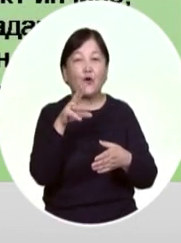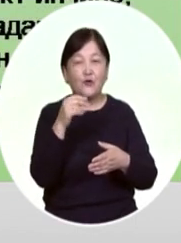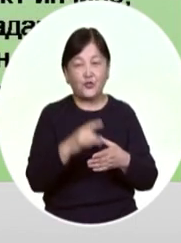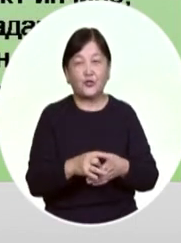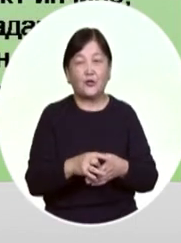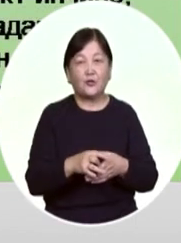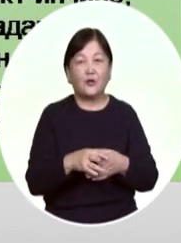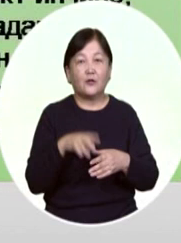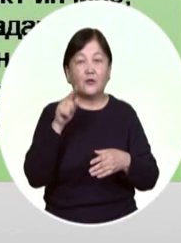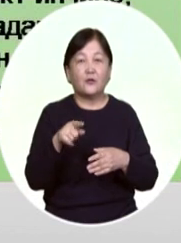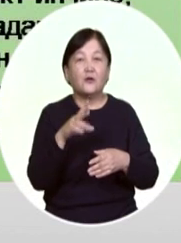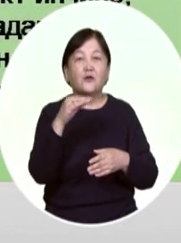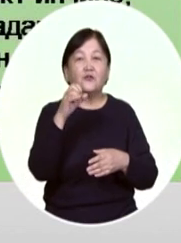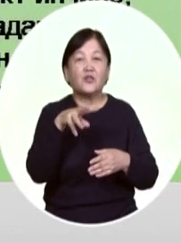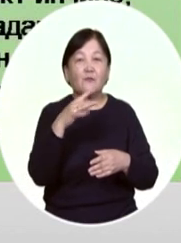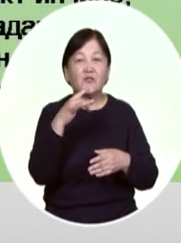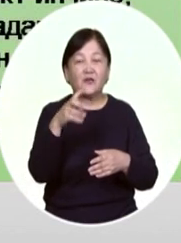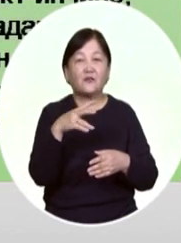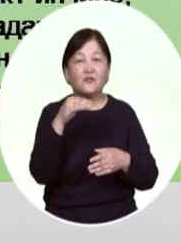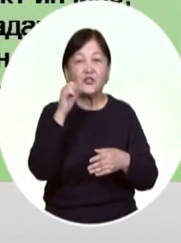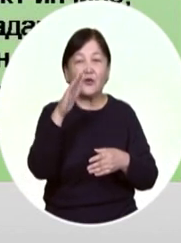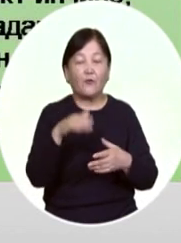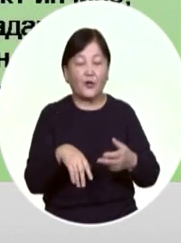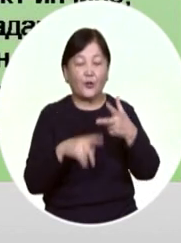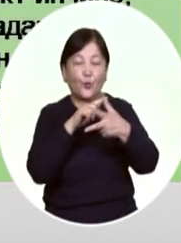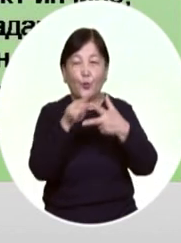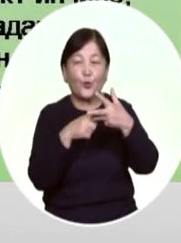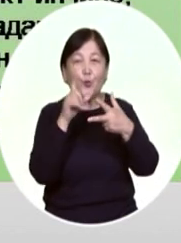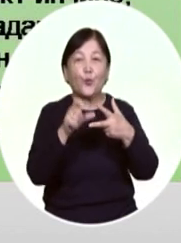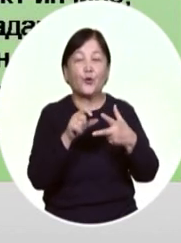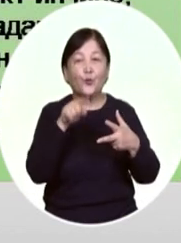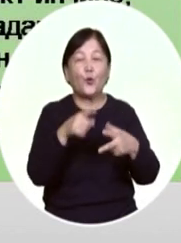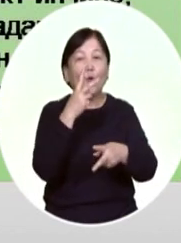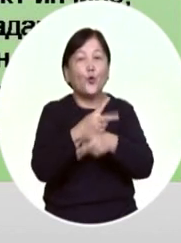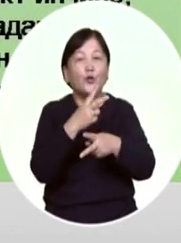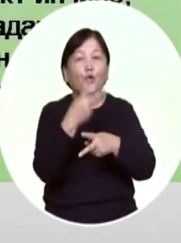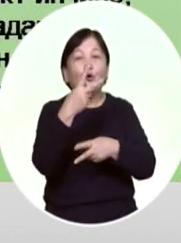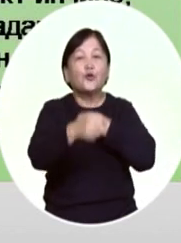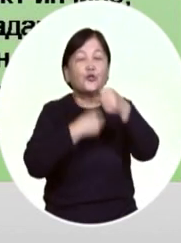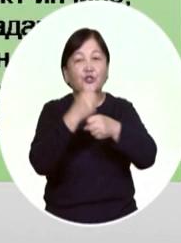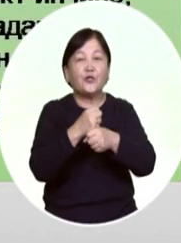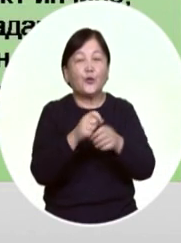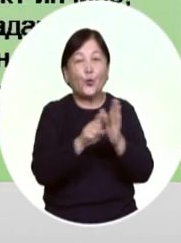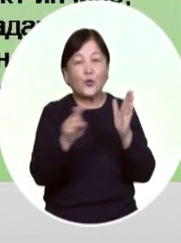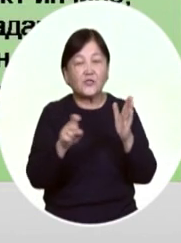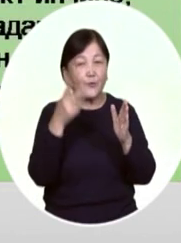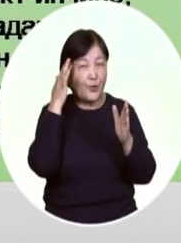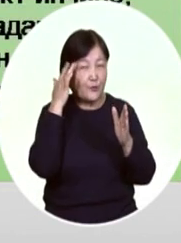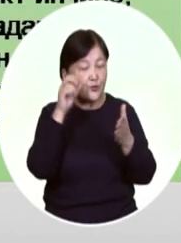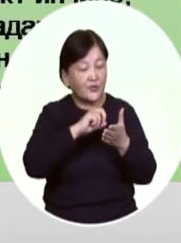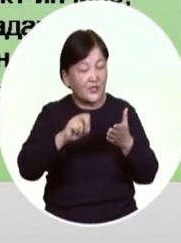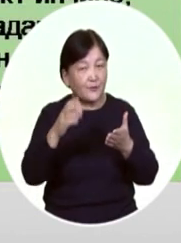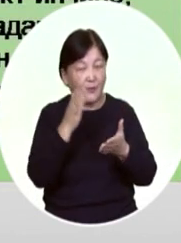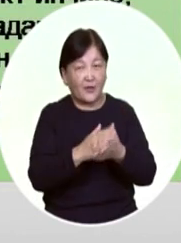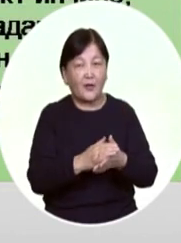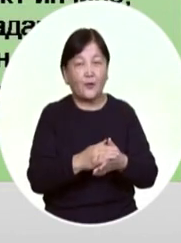тэр үеийн тэргүүлэгсэтэн Жансран Цэвэн нар 3 хүн энэ төслийг 2 жил гаруй боловсруулжээ. Дараа нь